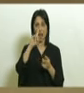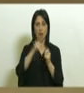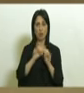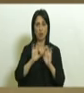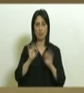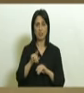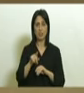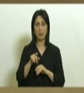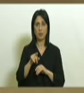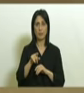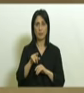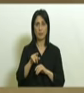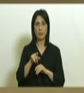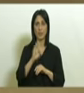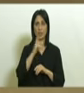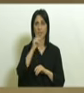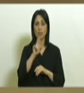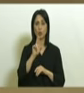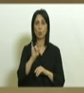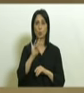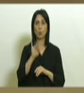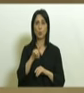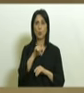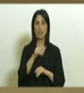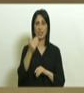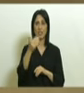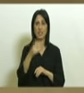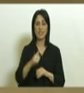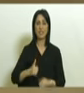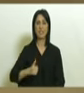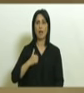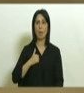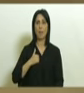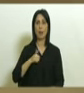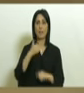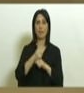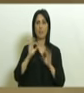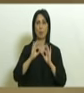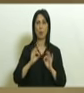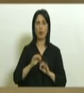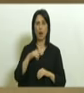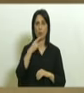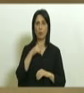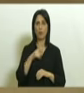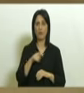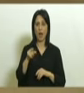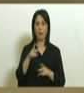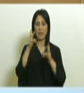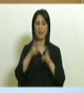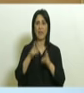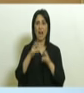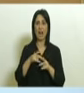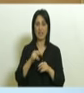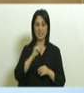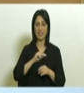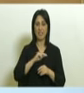განცხადება? ქალტონი წულუკიანის არდგენილი თქვენი ერთ-ერთი საამაყო თავარი პროკურორ რო ამბობდა ამ ტრაგედიებმა